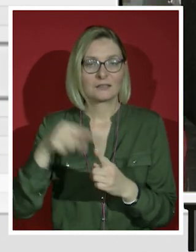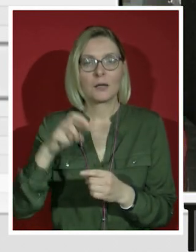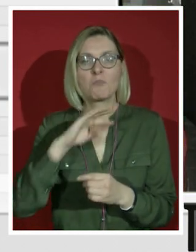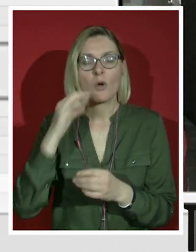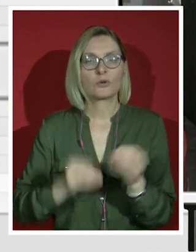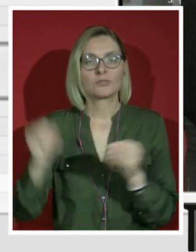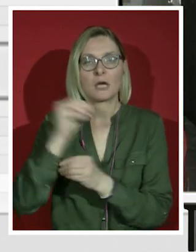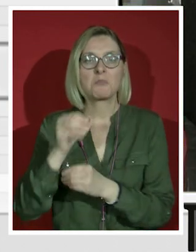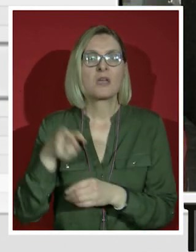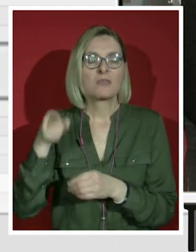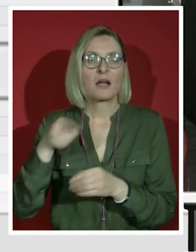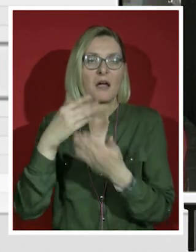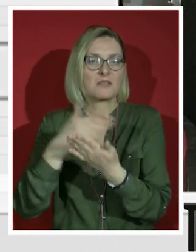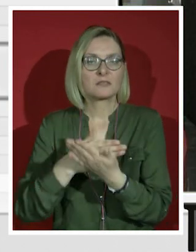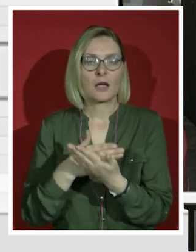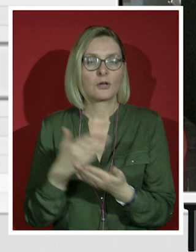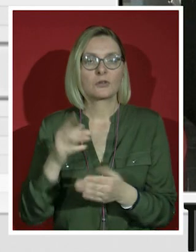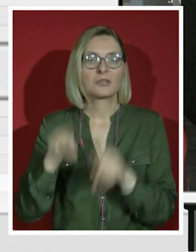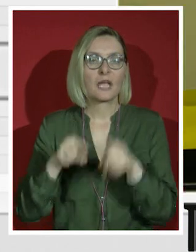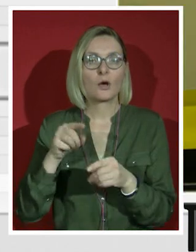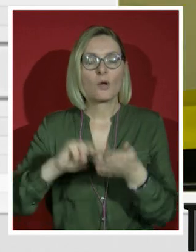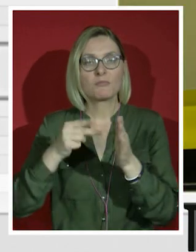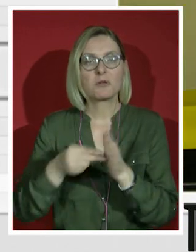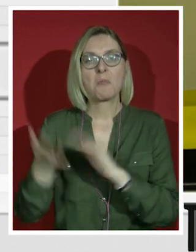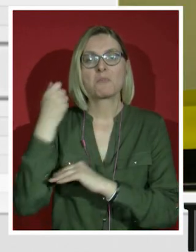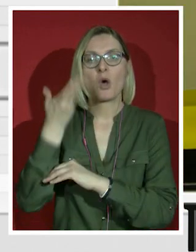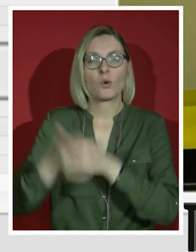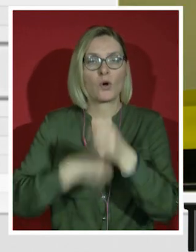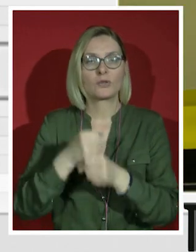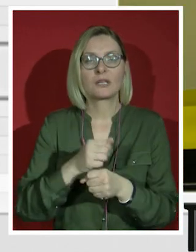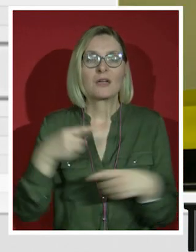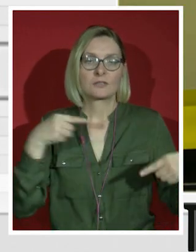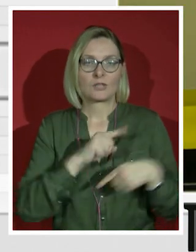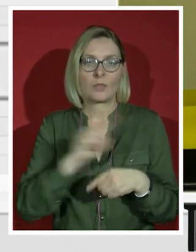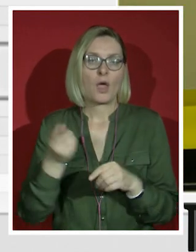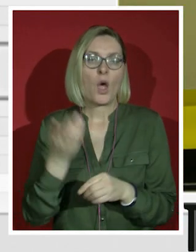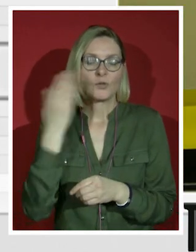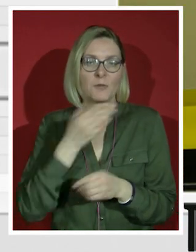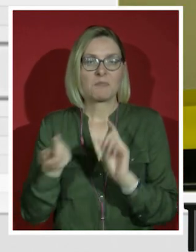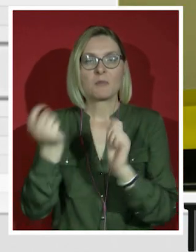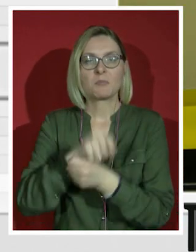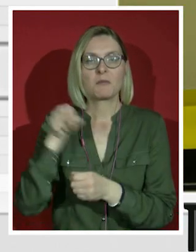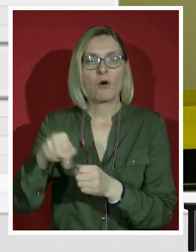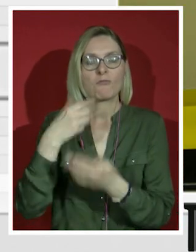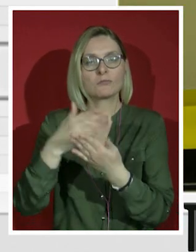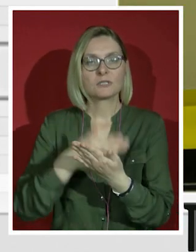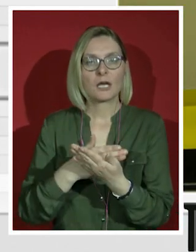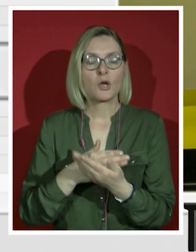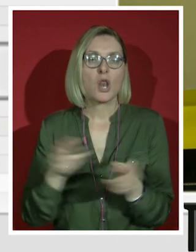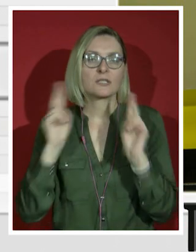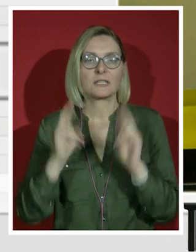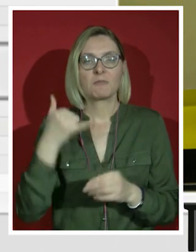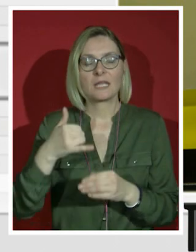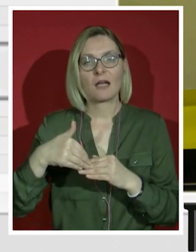некој така предвидел пред многу години. За жал не успеавме во последниве неколку години да ја промениме таа работа, меѓутоа се надеваме дека